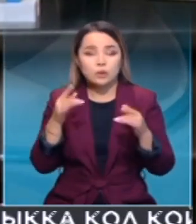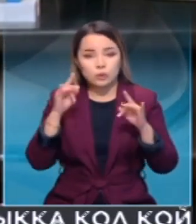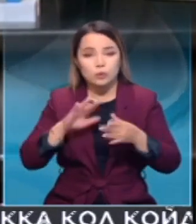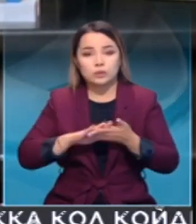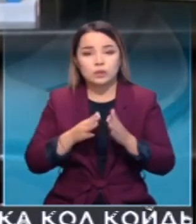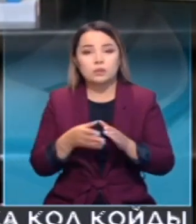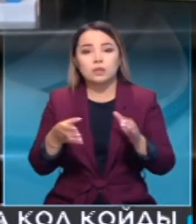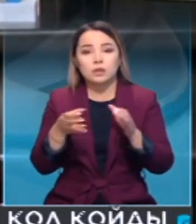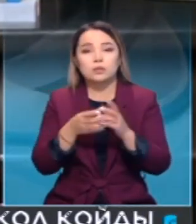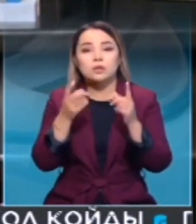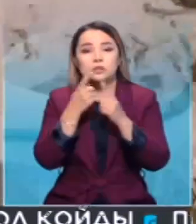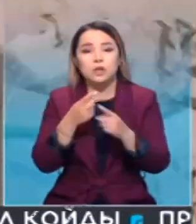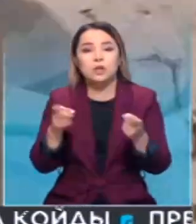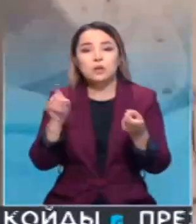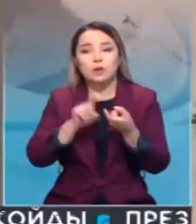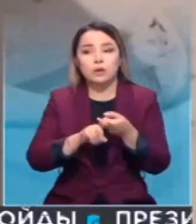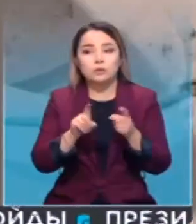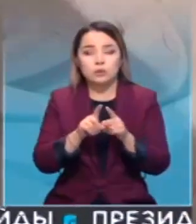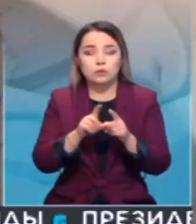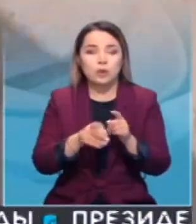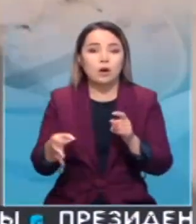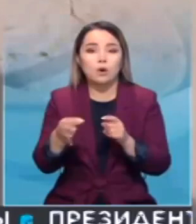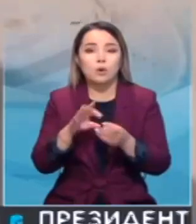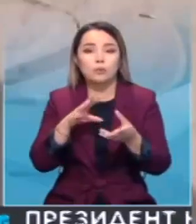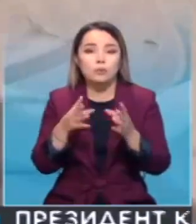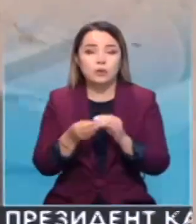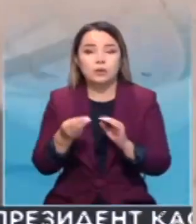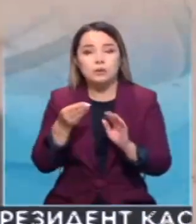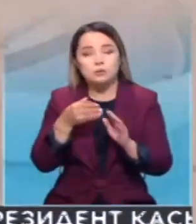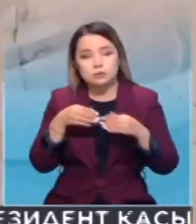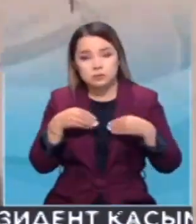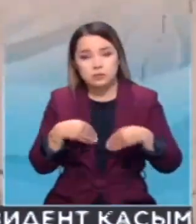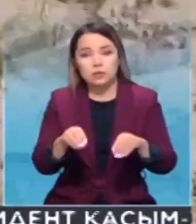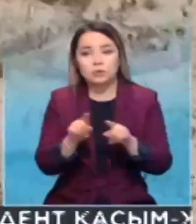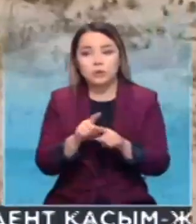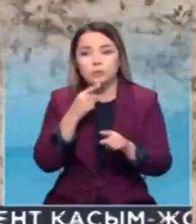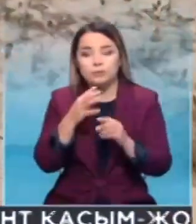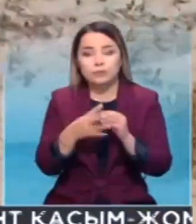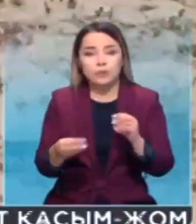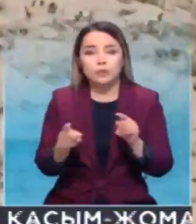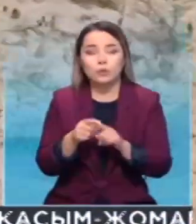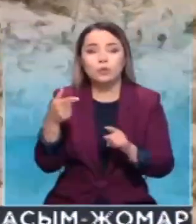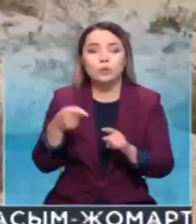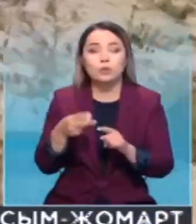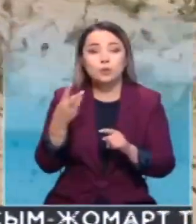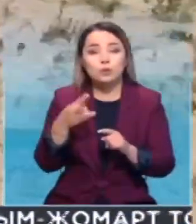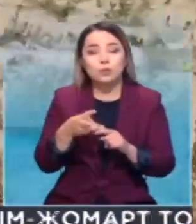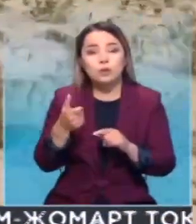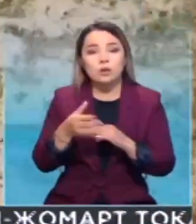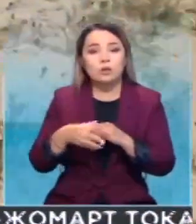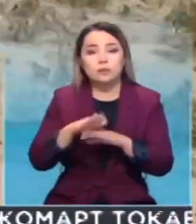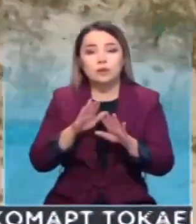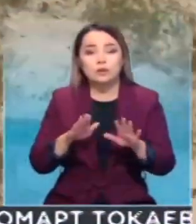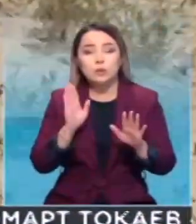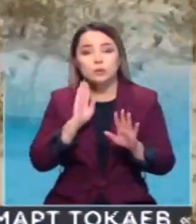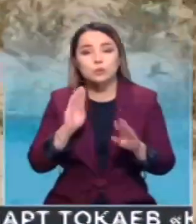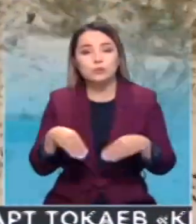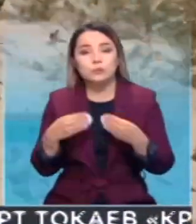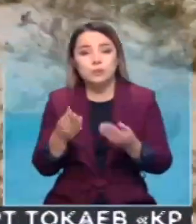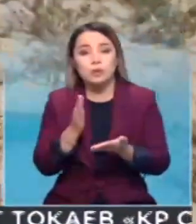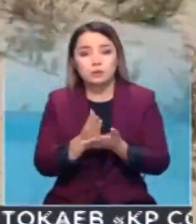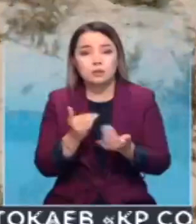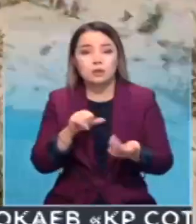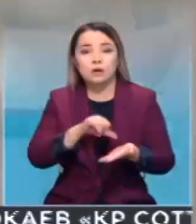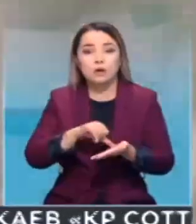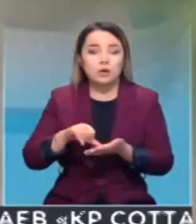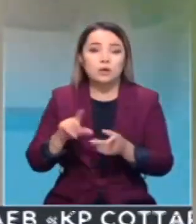төтенше жағдай жариялау арқылы. Аудан бойынша егілген қант қызылшасының жалпы көлемі 3000 гектар. Оның жартысына ғана су берілген, қалғаны